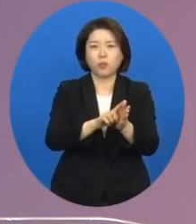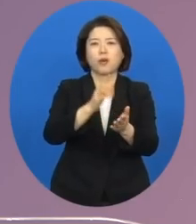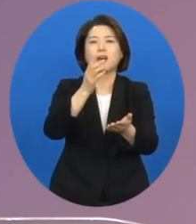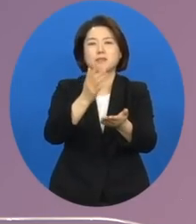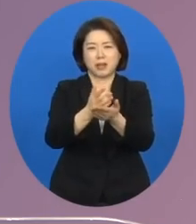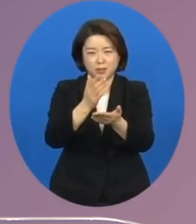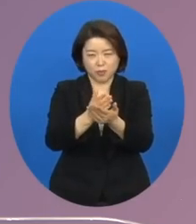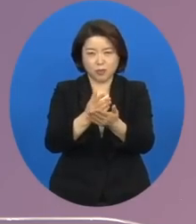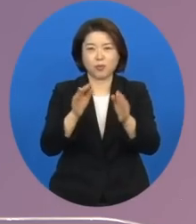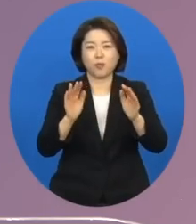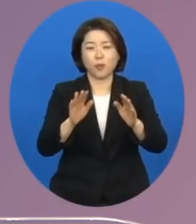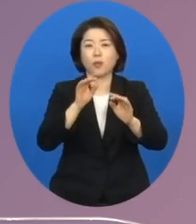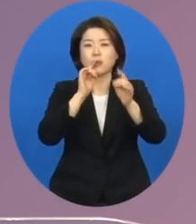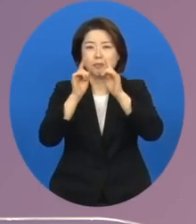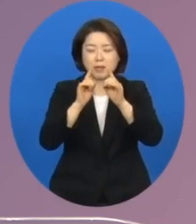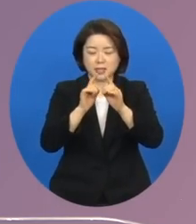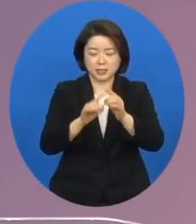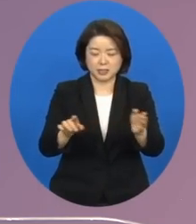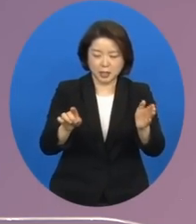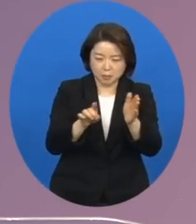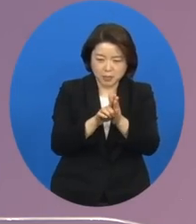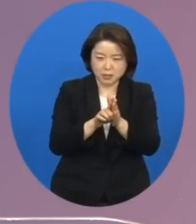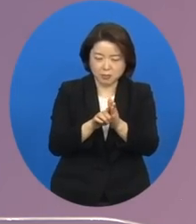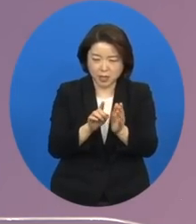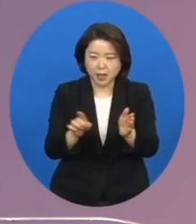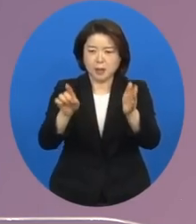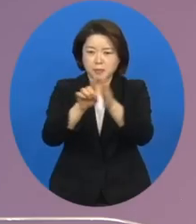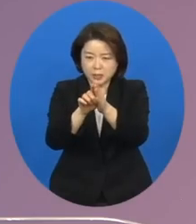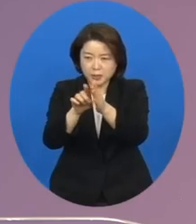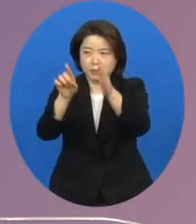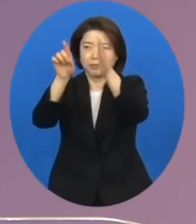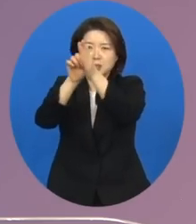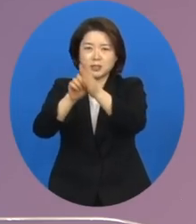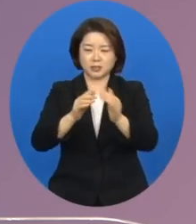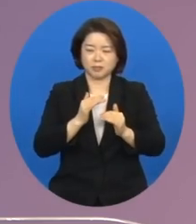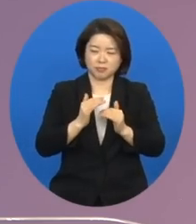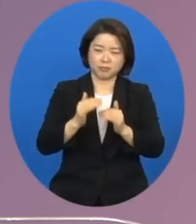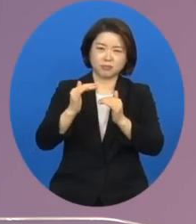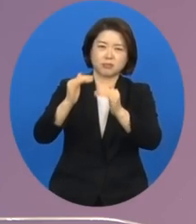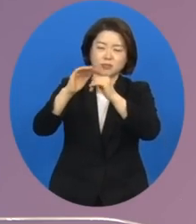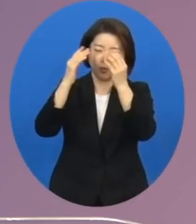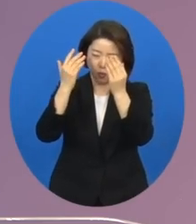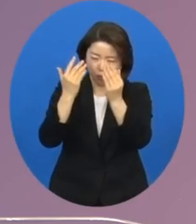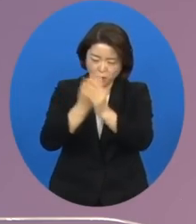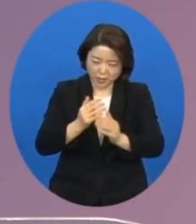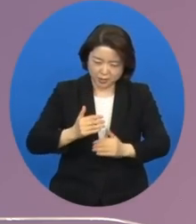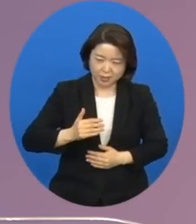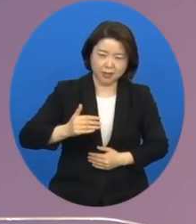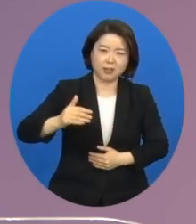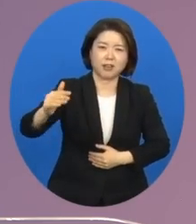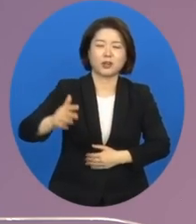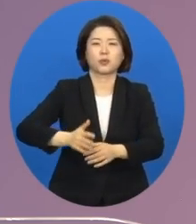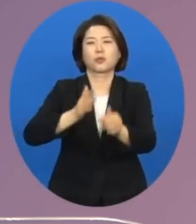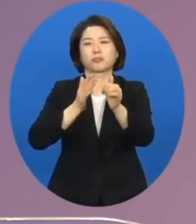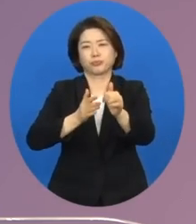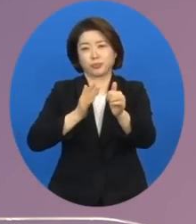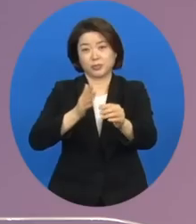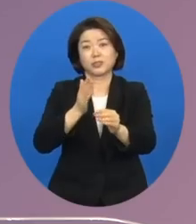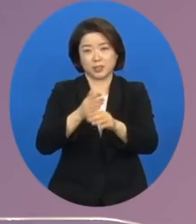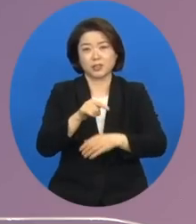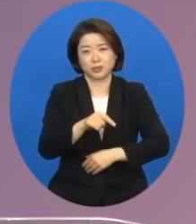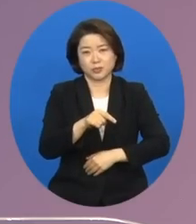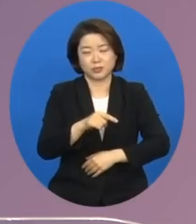말씀이 믿음에 더 깊은 곳으로 믿음의 완전한 대로 나아가라고 권면하고 있는 거예요